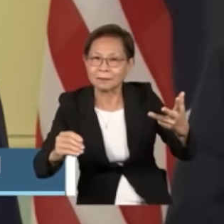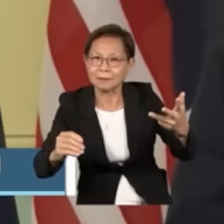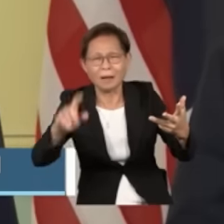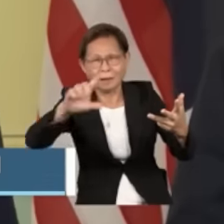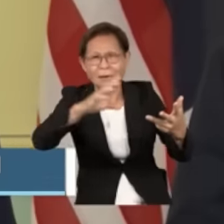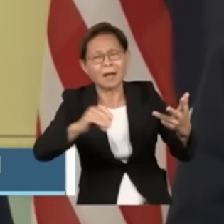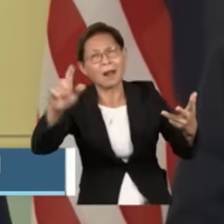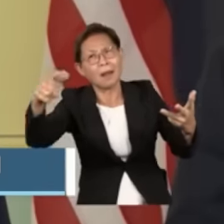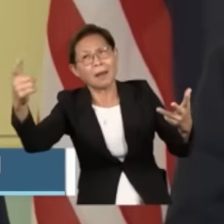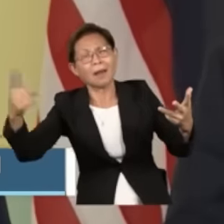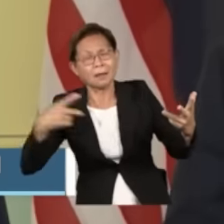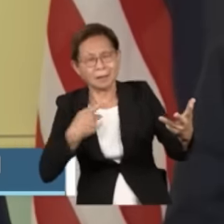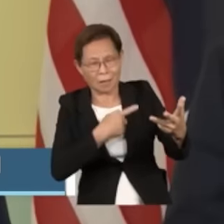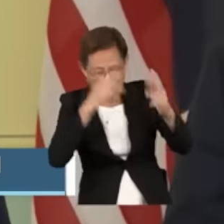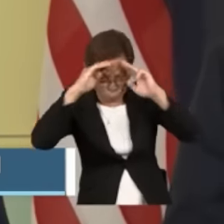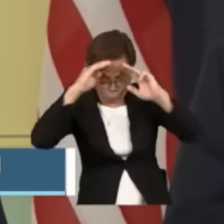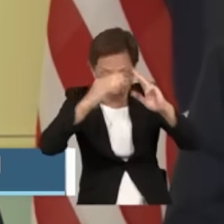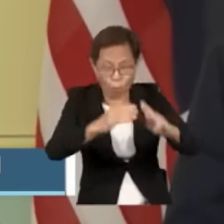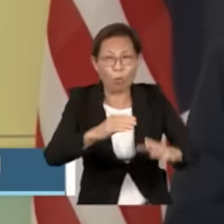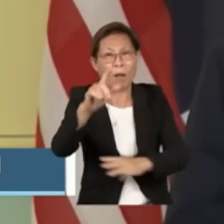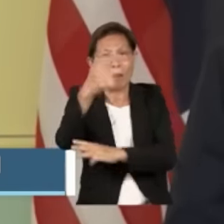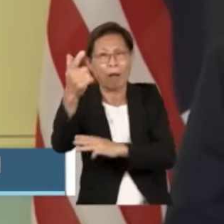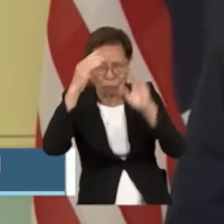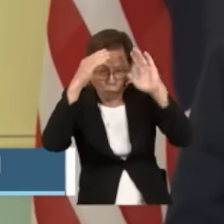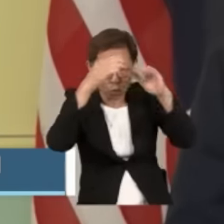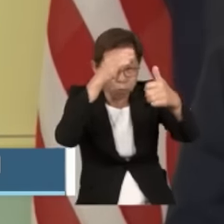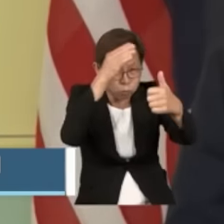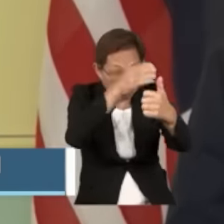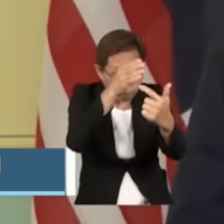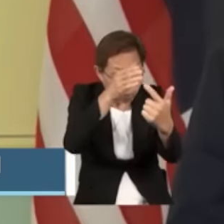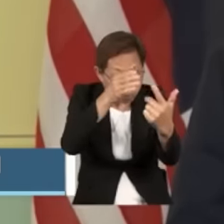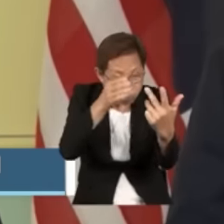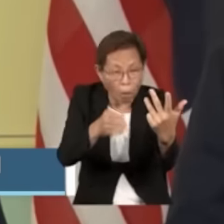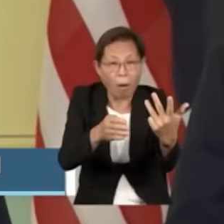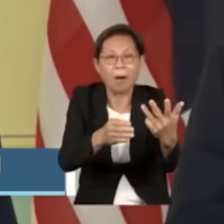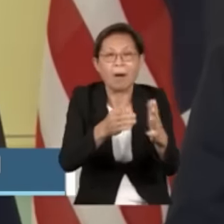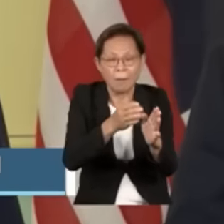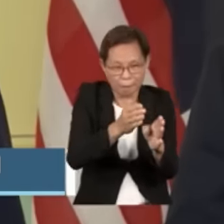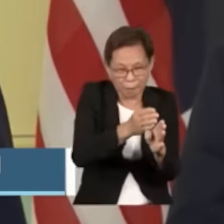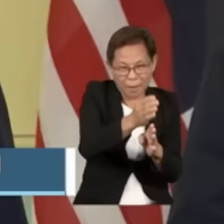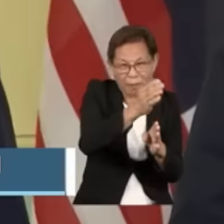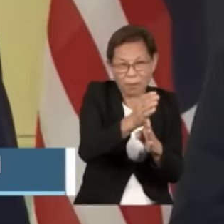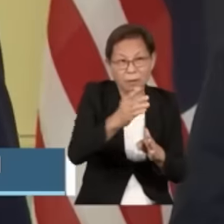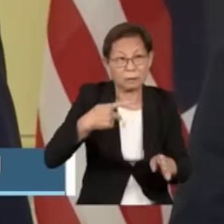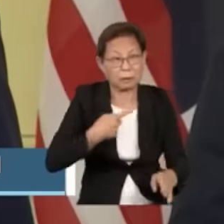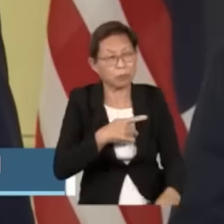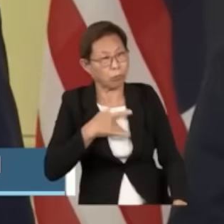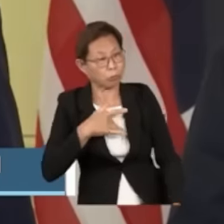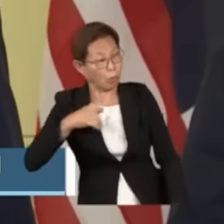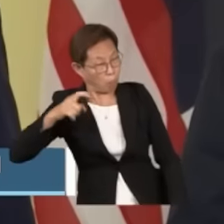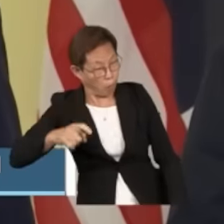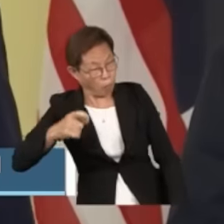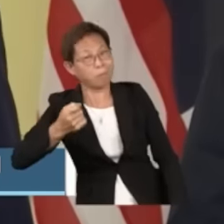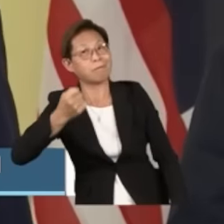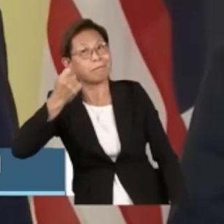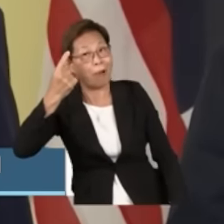yang lain-lainlah. Jadi kita akan tumpukan bidang-bidang yang dirasakan perlu